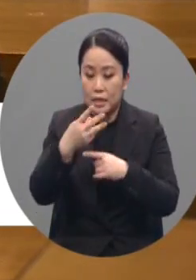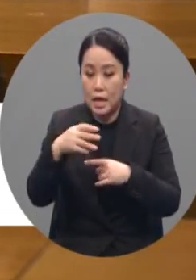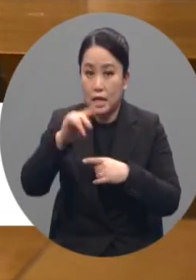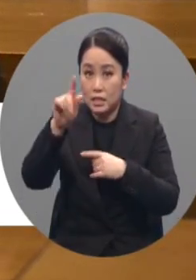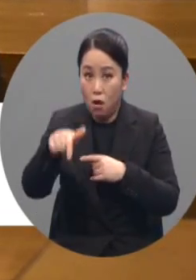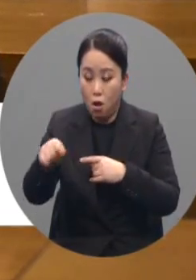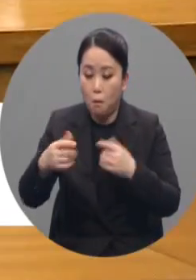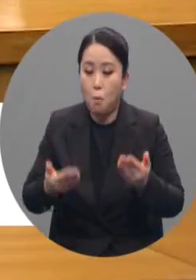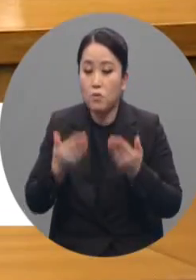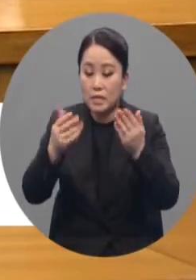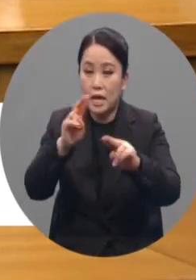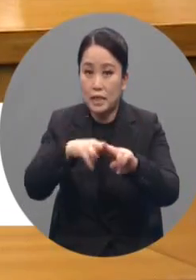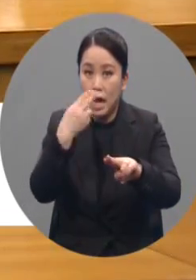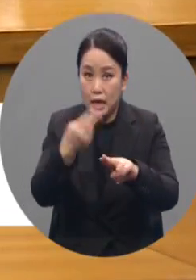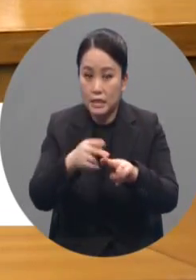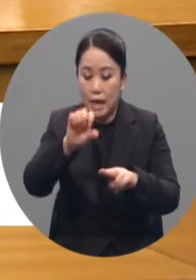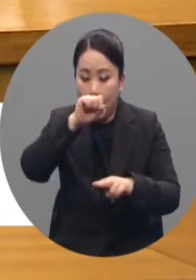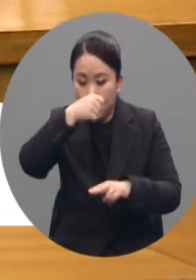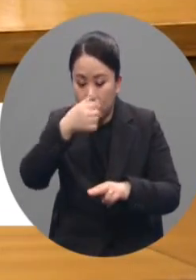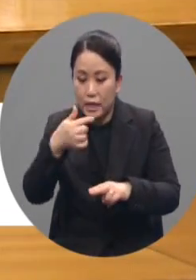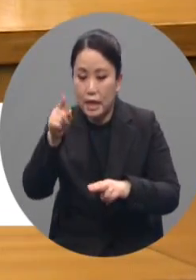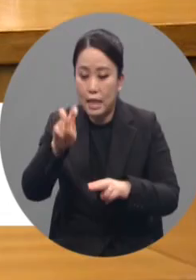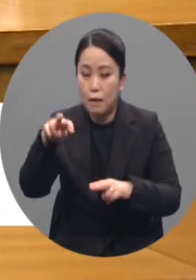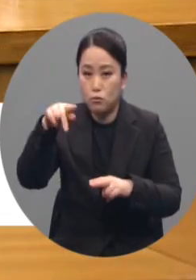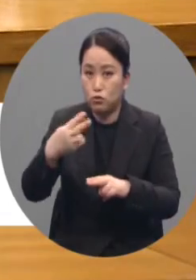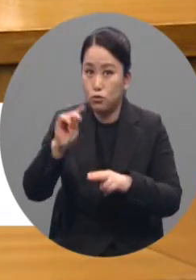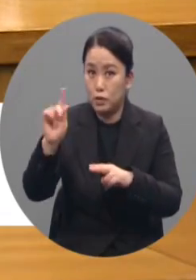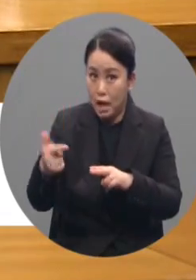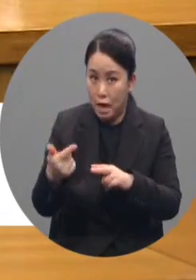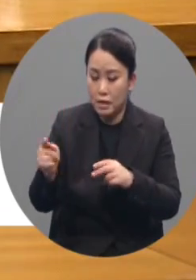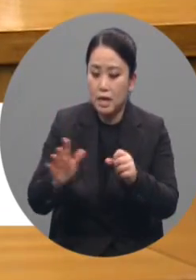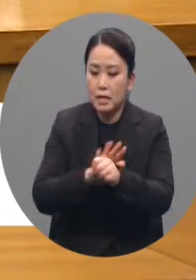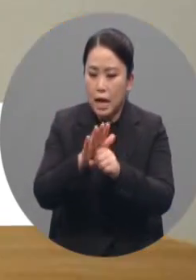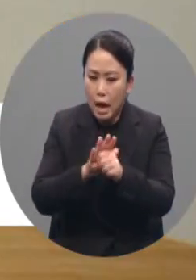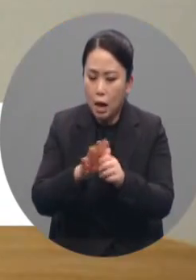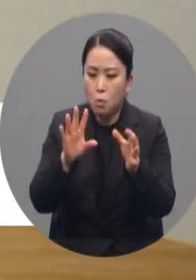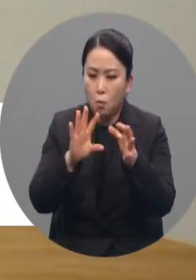아프리카 남수단 톤즈에서 사랑과 나눔을 실천한